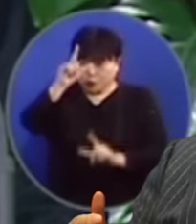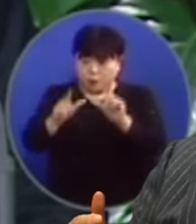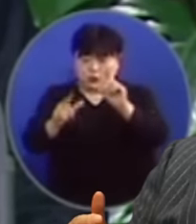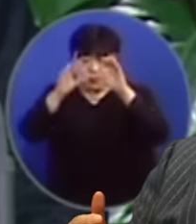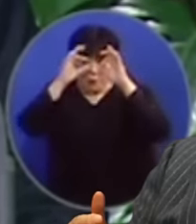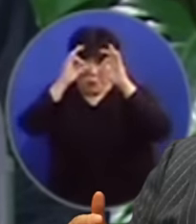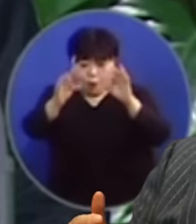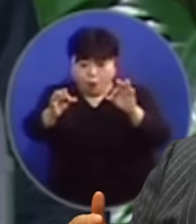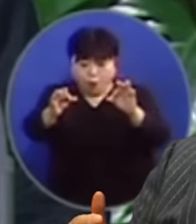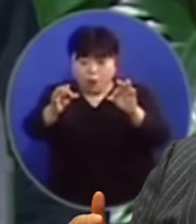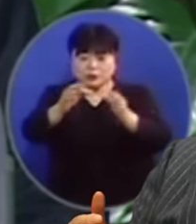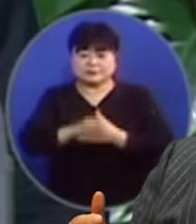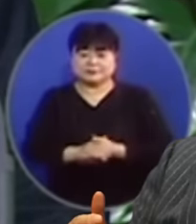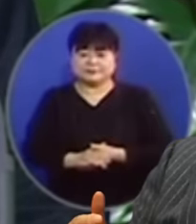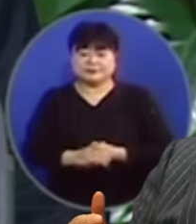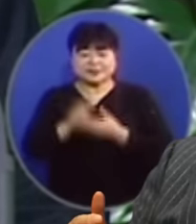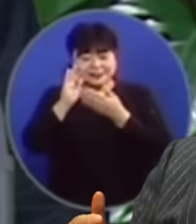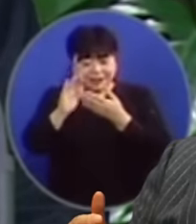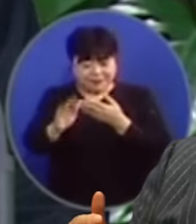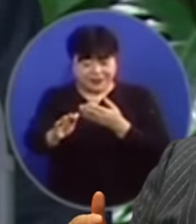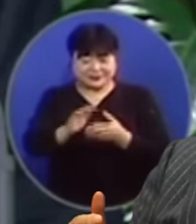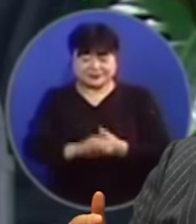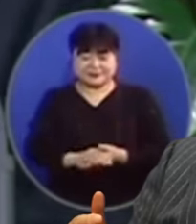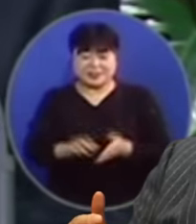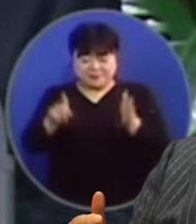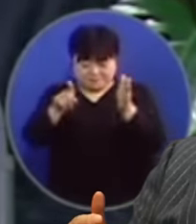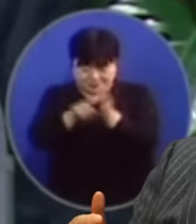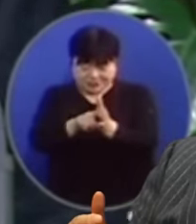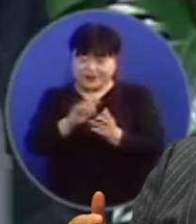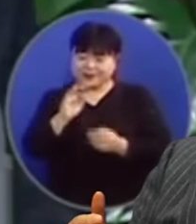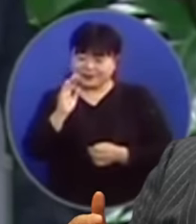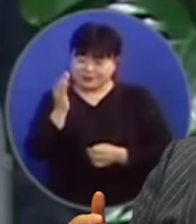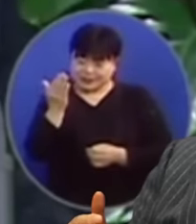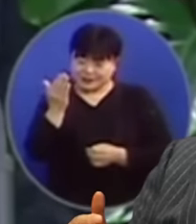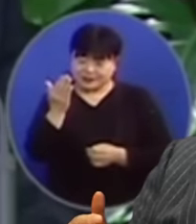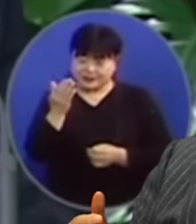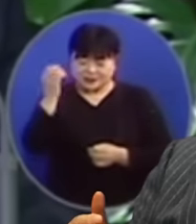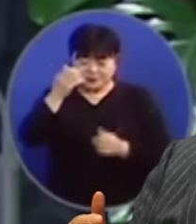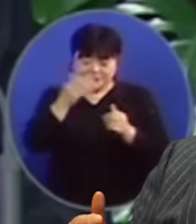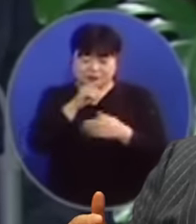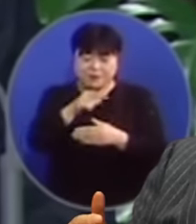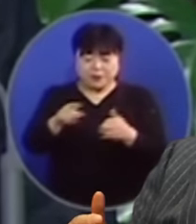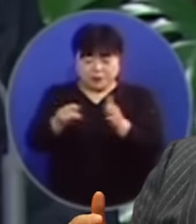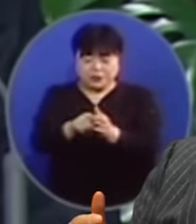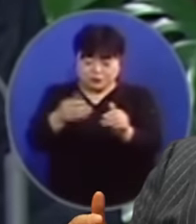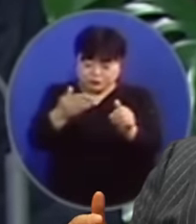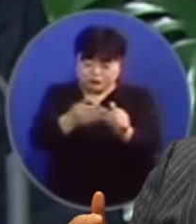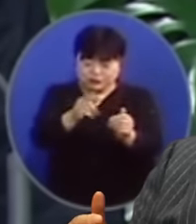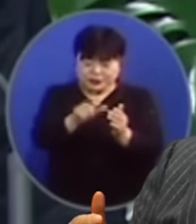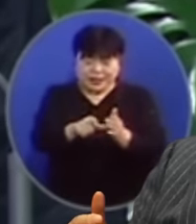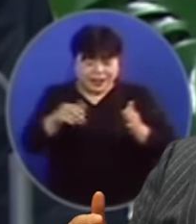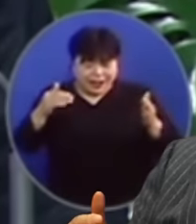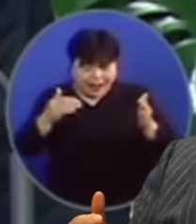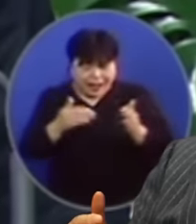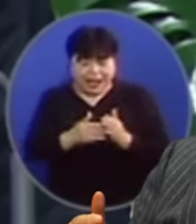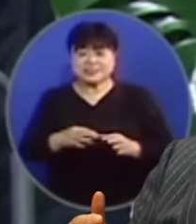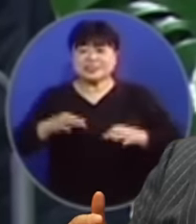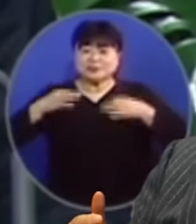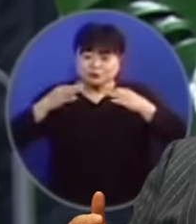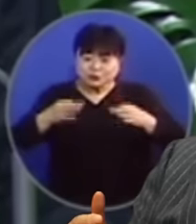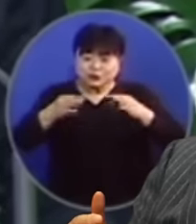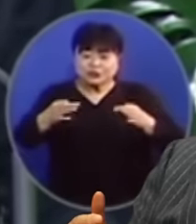바라보고 그 다음에는 믿는 것입니다. 성령께서 마음에 믿음을 줄 때까지 부르짖어서 믿는